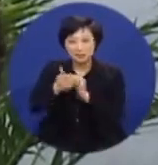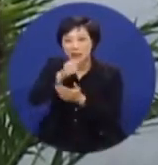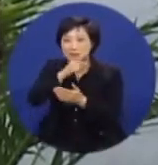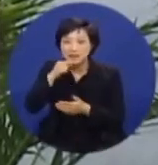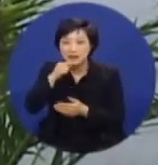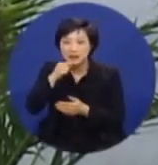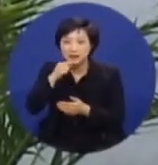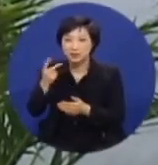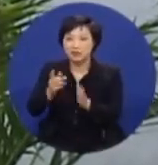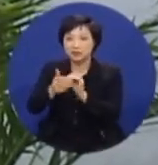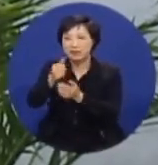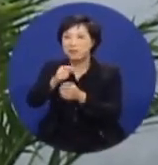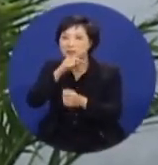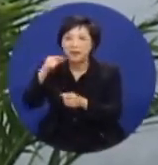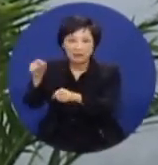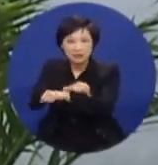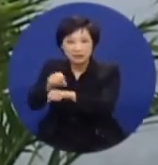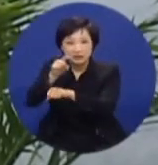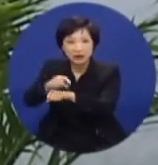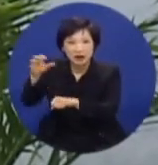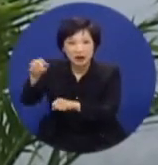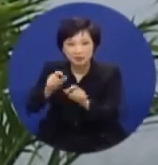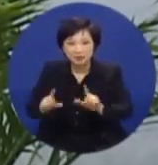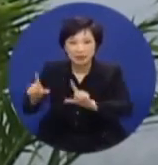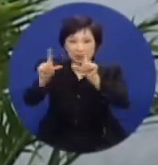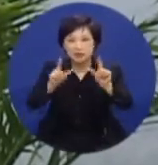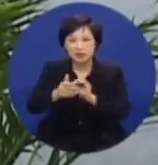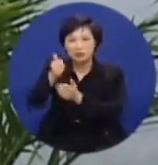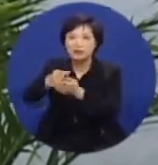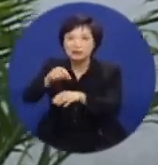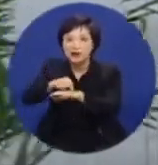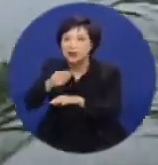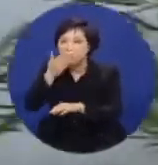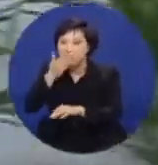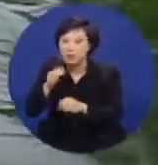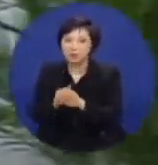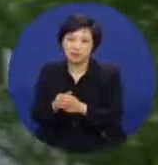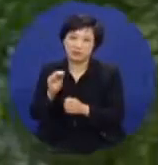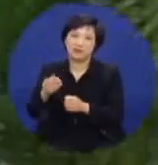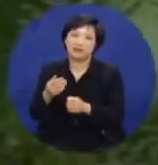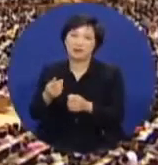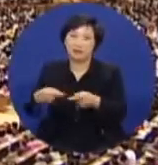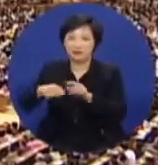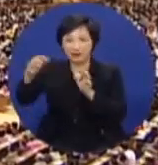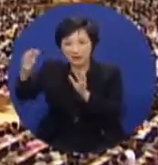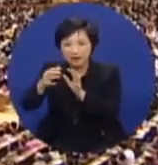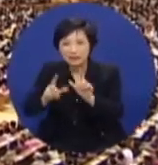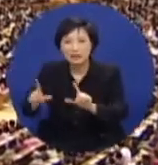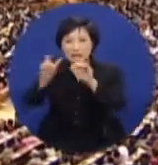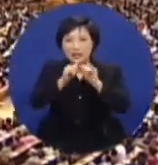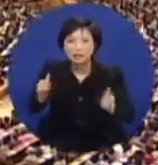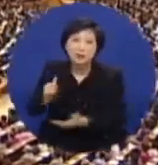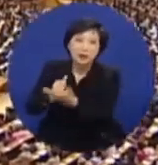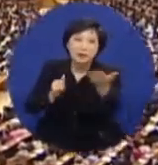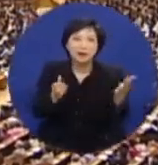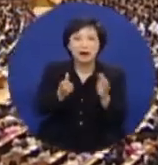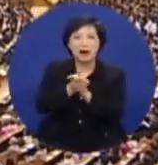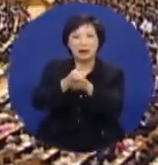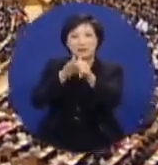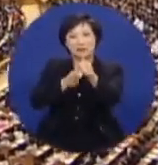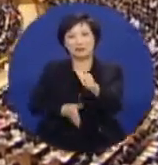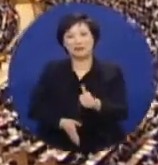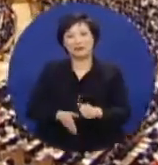특정의 생명으로 살고 그 사람을 먹고 흐 특성에 양심으로 사는 본 아멘 합시다 얼마나